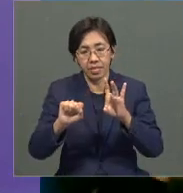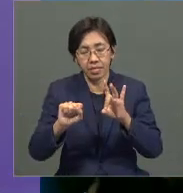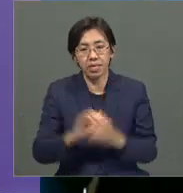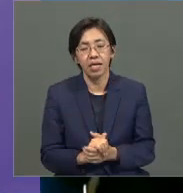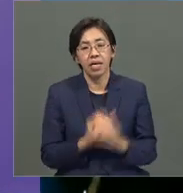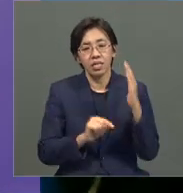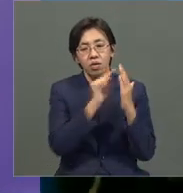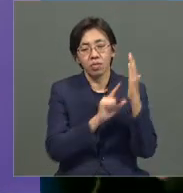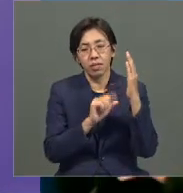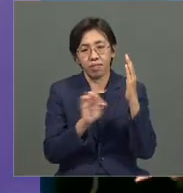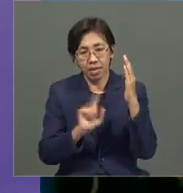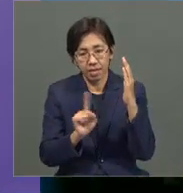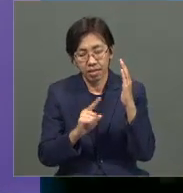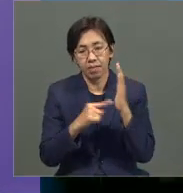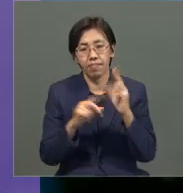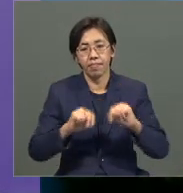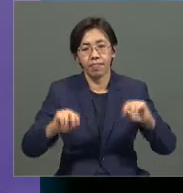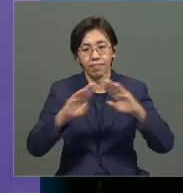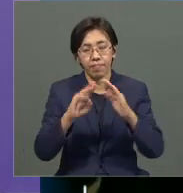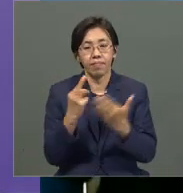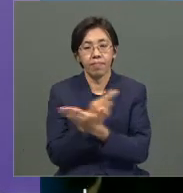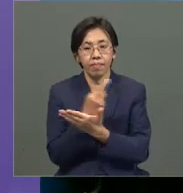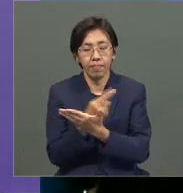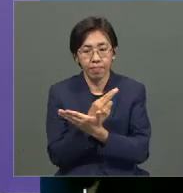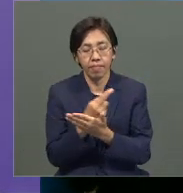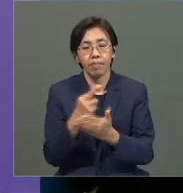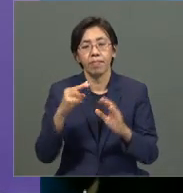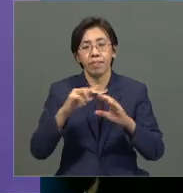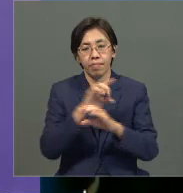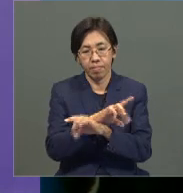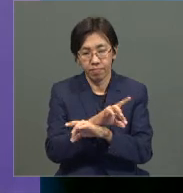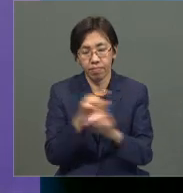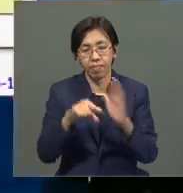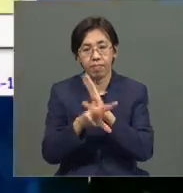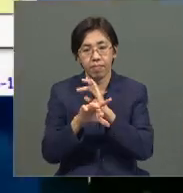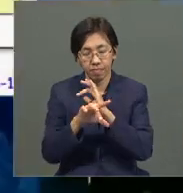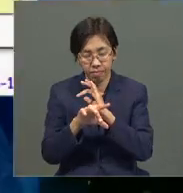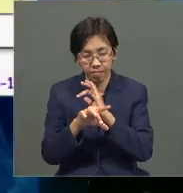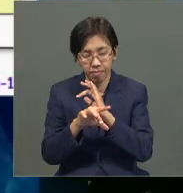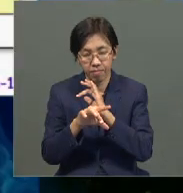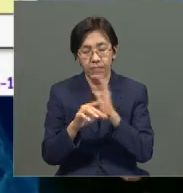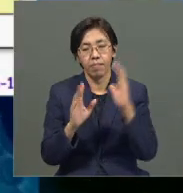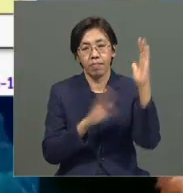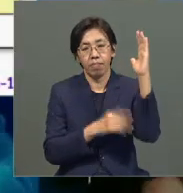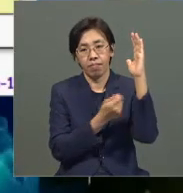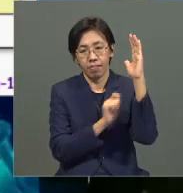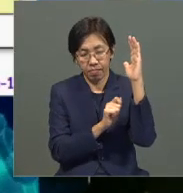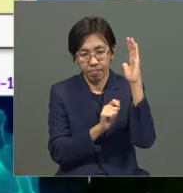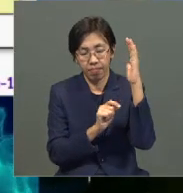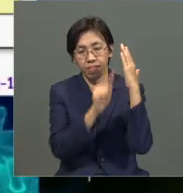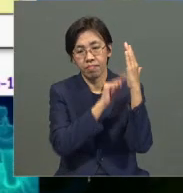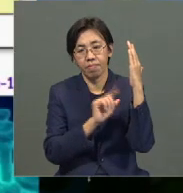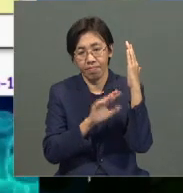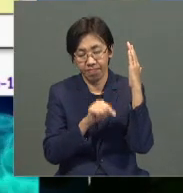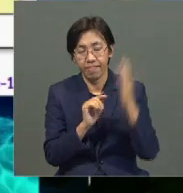จังหวัดค่ะคือที่นครปฐมราชบุรีเพชรบุรีระยองและกระบี่ซึ่งเป็นพื้นที่ที่พบการระบาดก่อนหน้